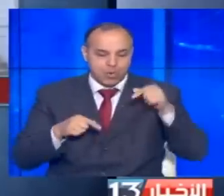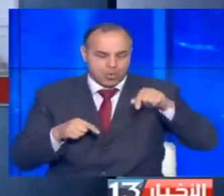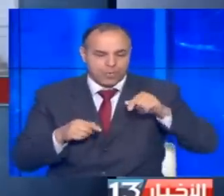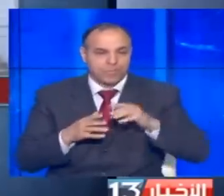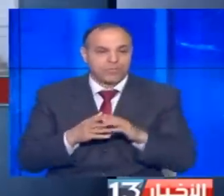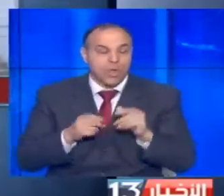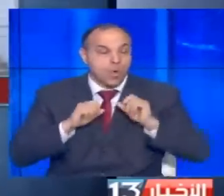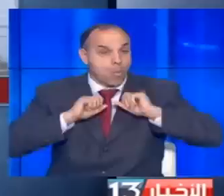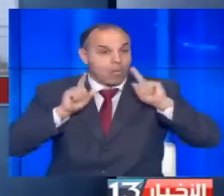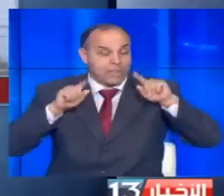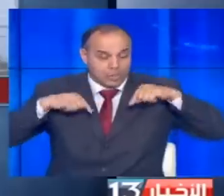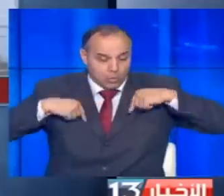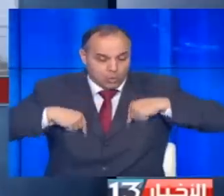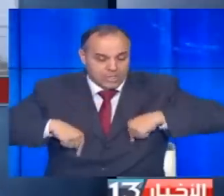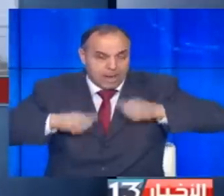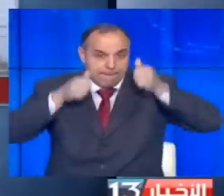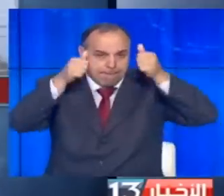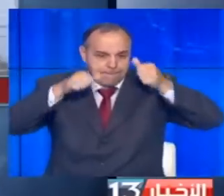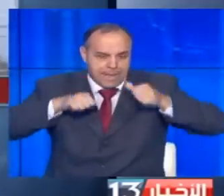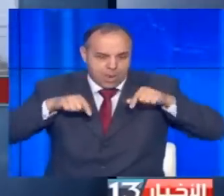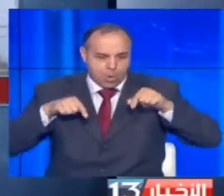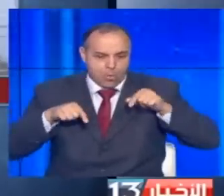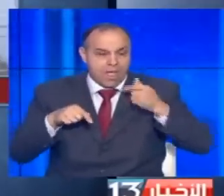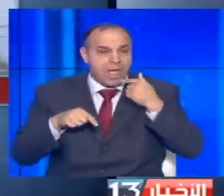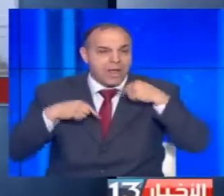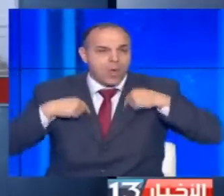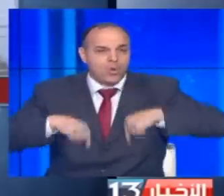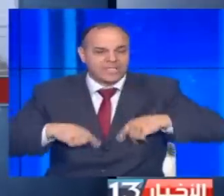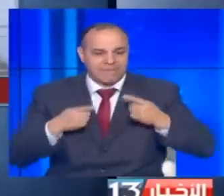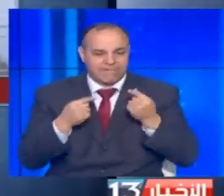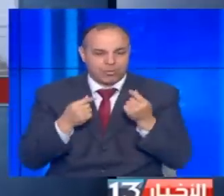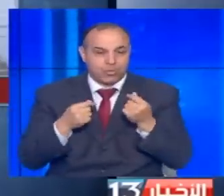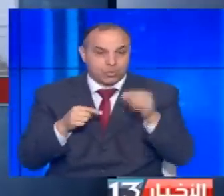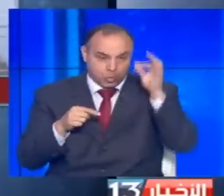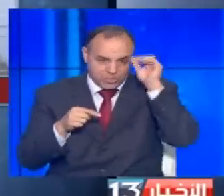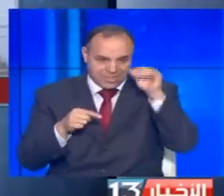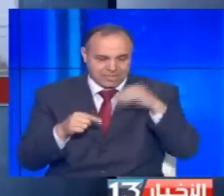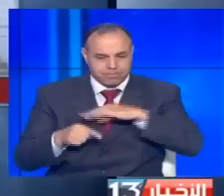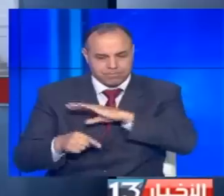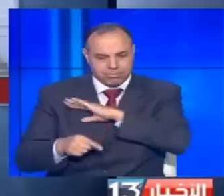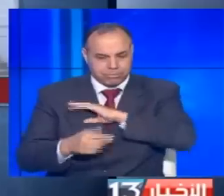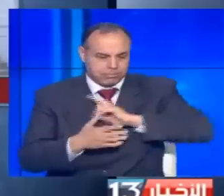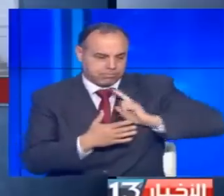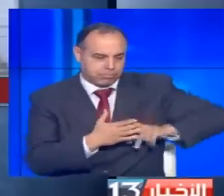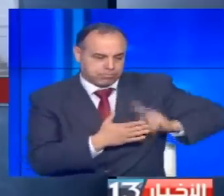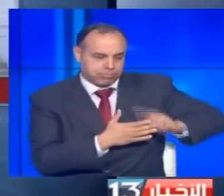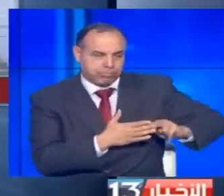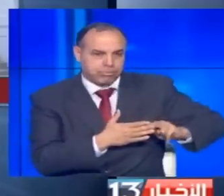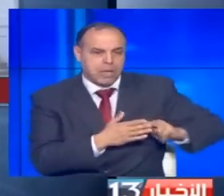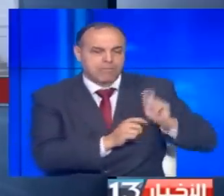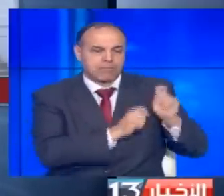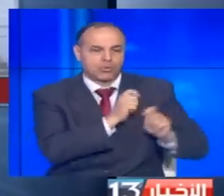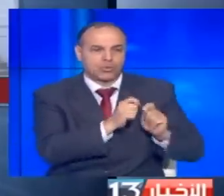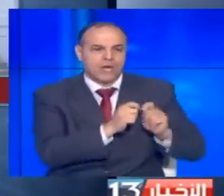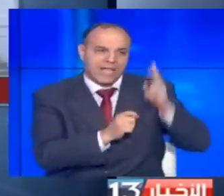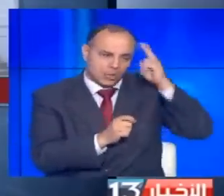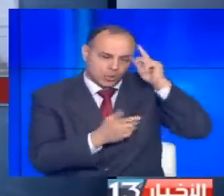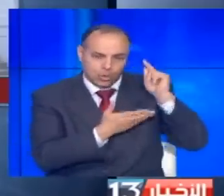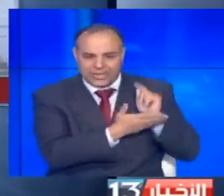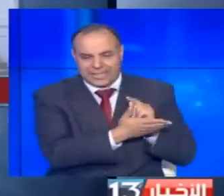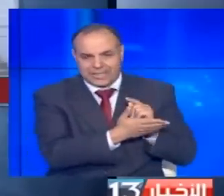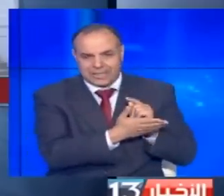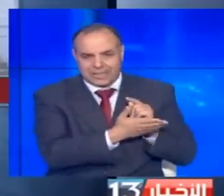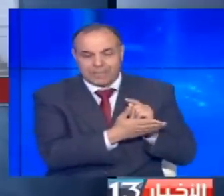واوضحت الوزاره في بلاغ لها ان وزير الماليه لفشل ولا انباء اتفاقيه القرض مع نظيره السعودي محمد